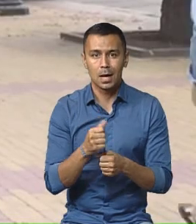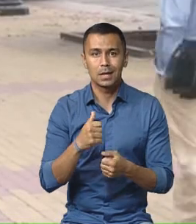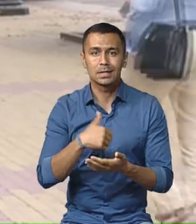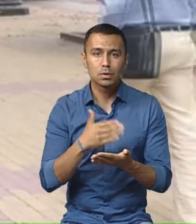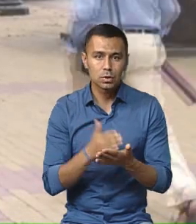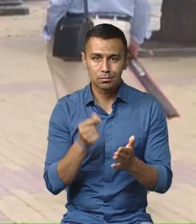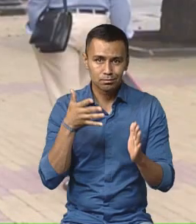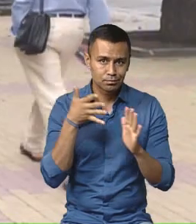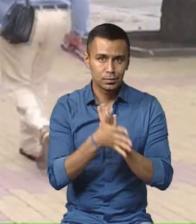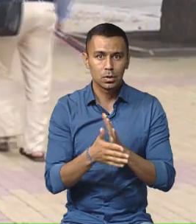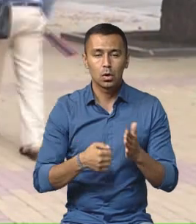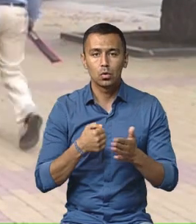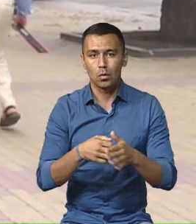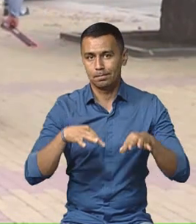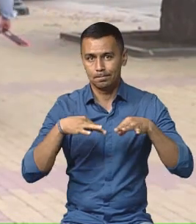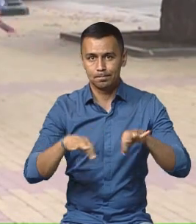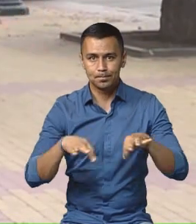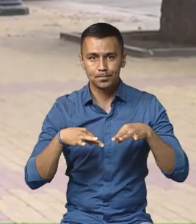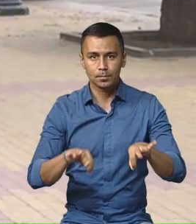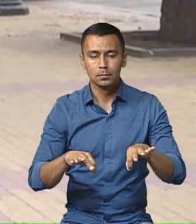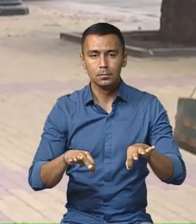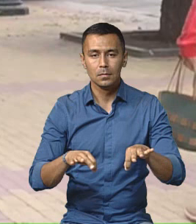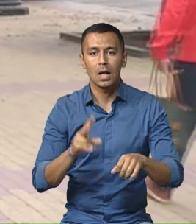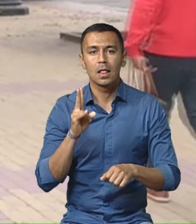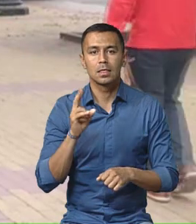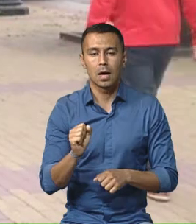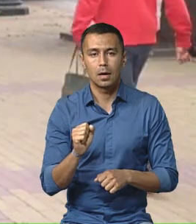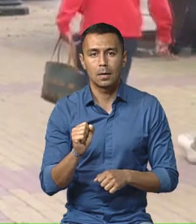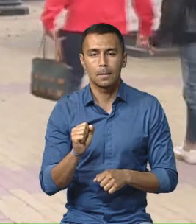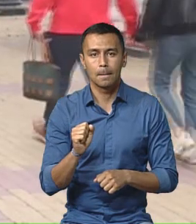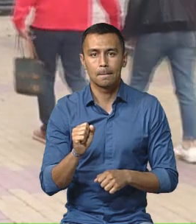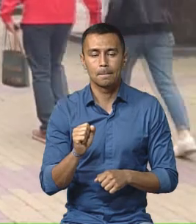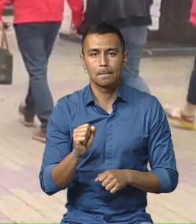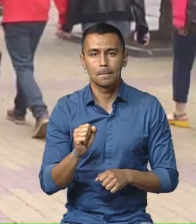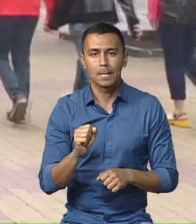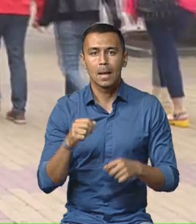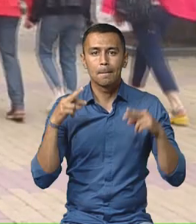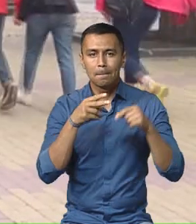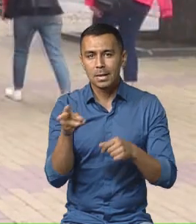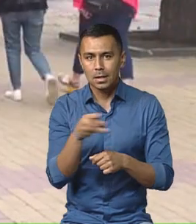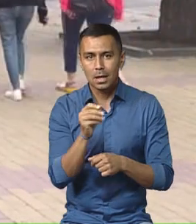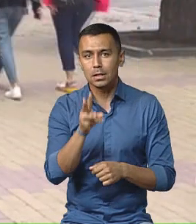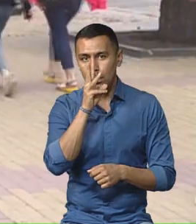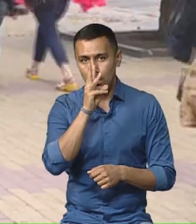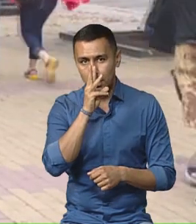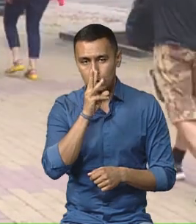запчастини до транспортних засобів, на там, пестициди, на заробітну